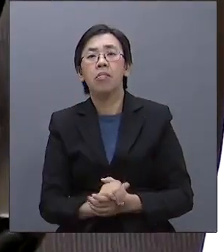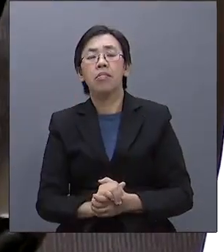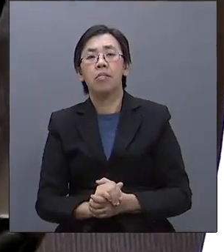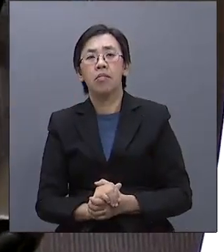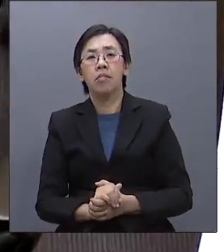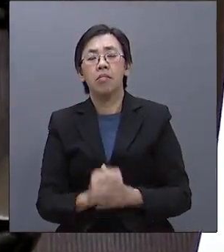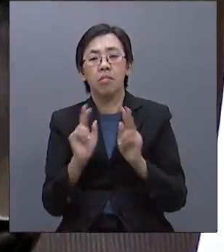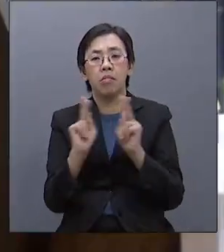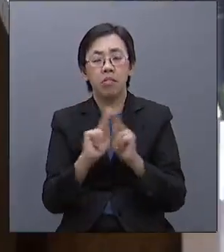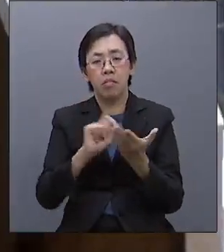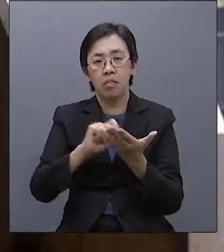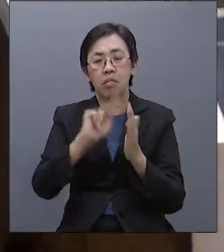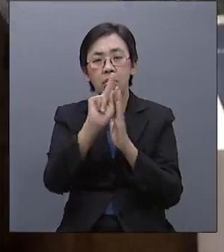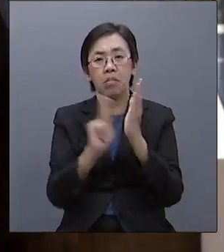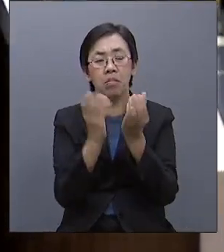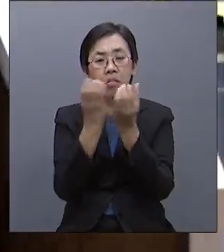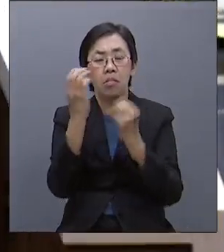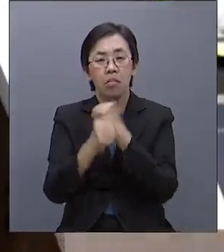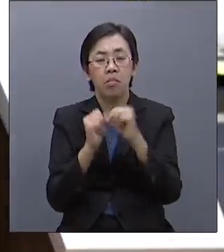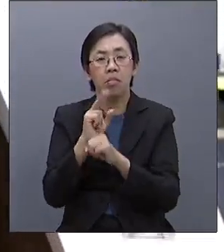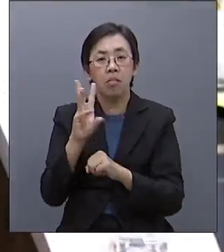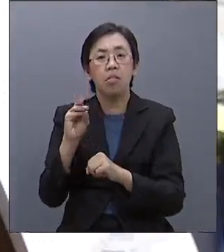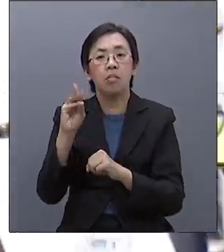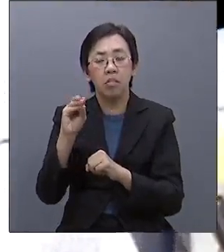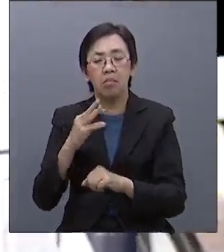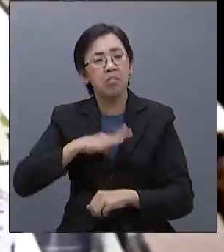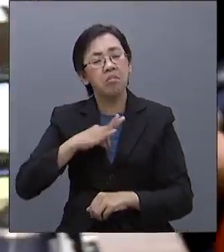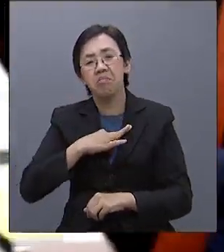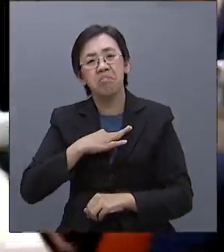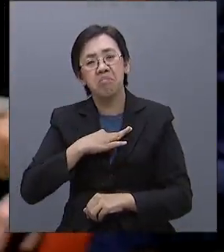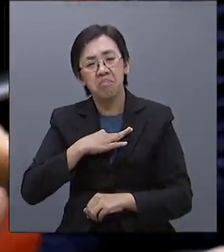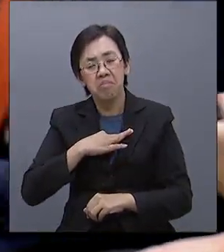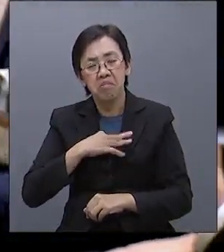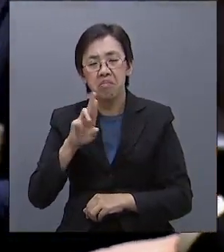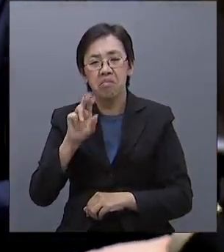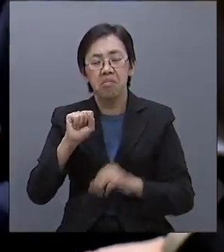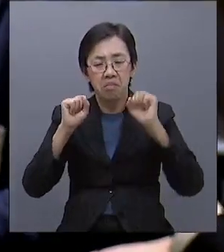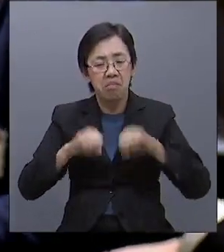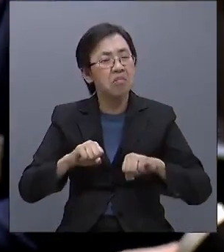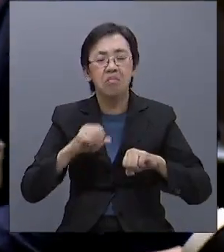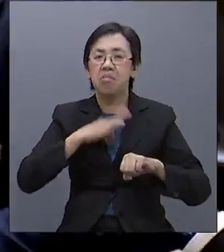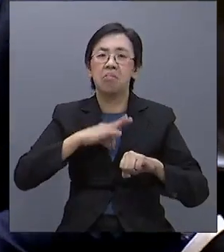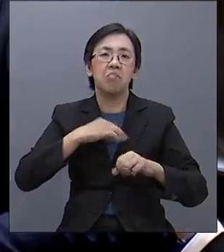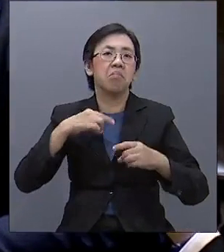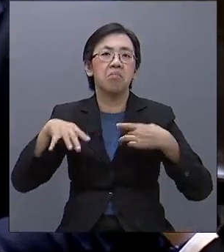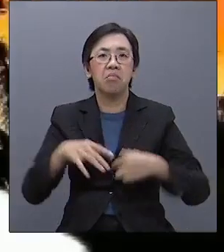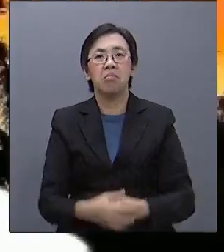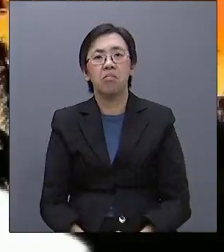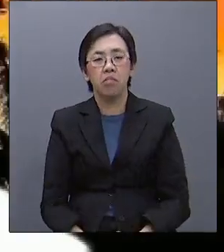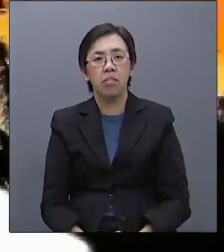หนึ่งในกรรมการร่างรัฐธรรมนูญ60ด้วยปรากฏว่าท่านก็ไม่เห็นด้วยนะกับมติที่ออกมาค่ะ